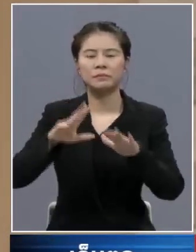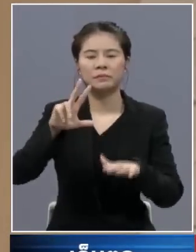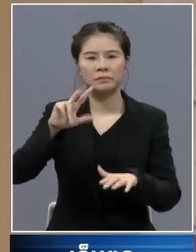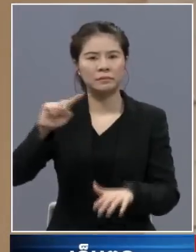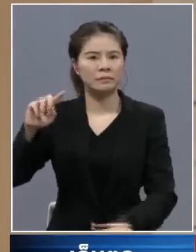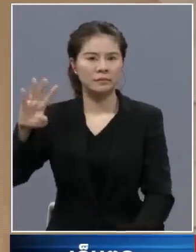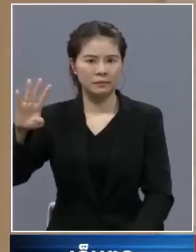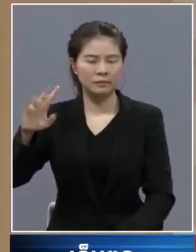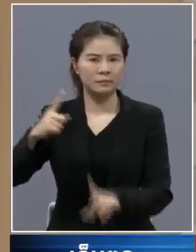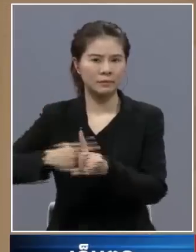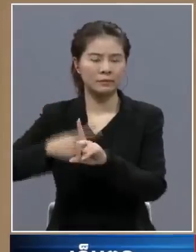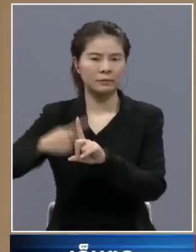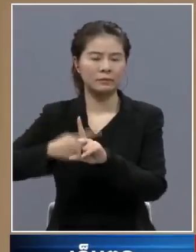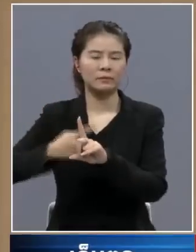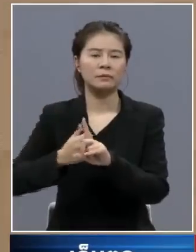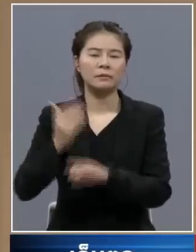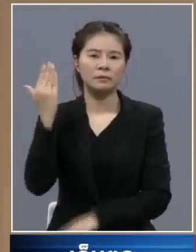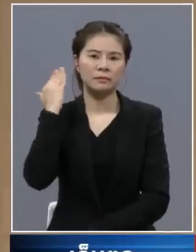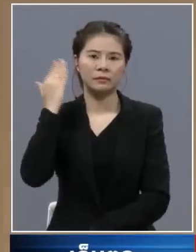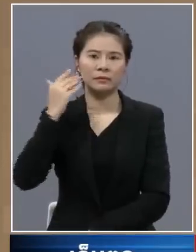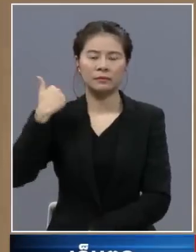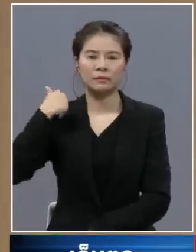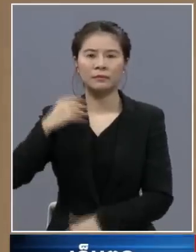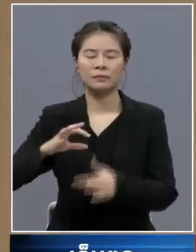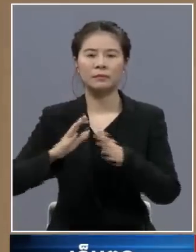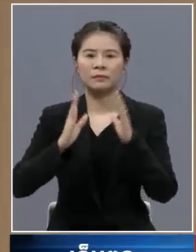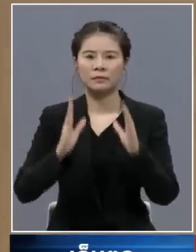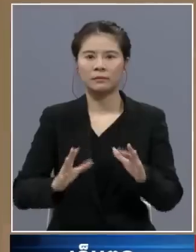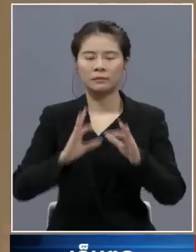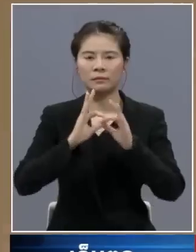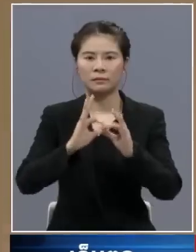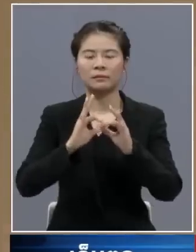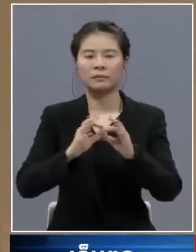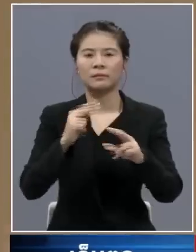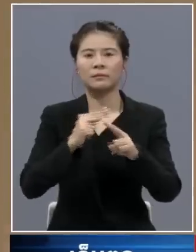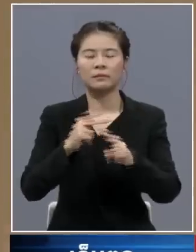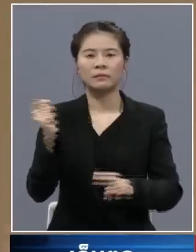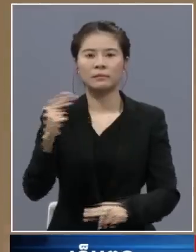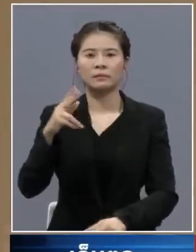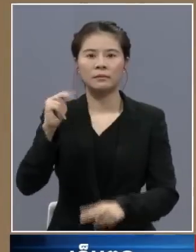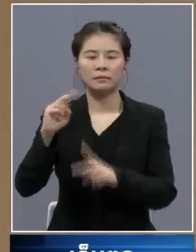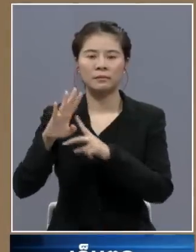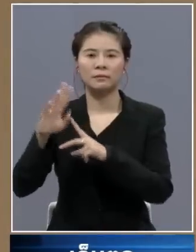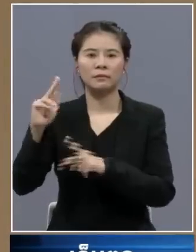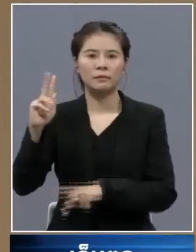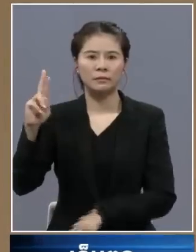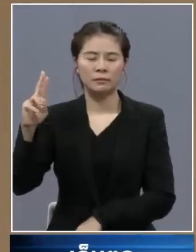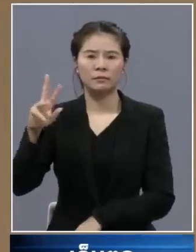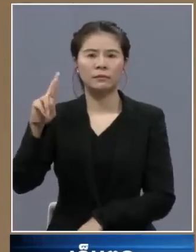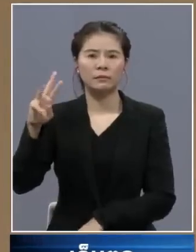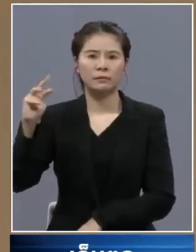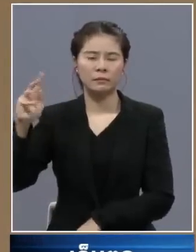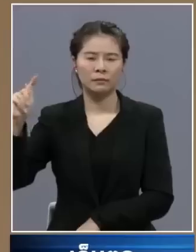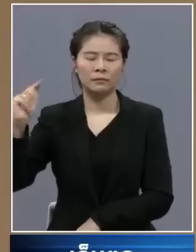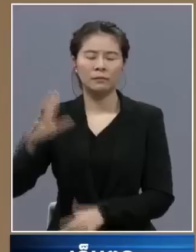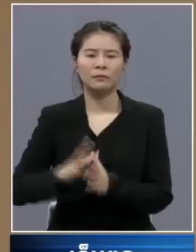านนี้มันก็มีความห่วงใยออกมาด้านนึงเหมือนกันนะครับจากคุณธนากรวังบุญคงชนะรัฐมนตรีประจำสำนักนาย